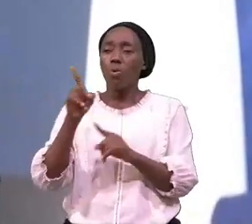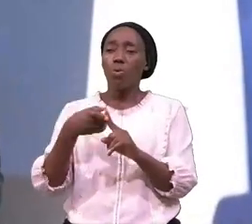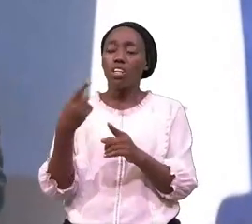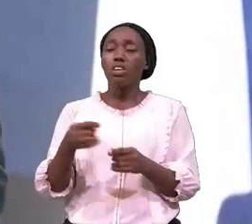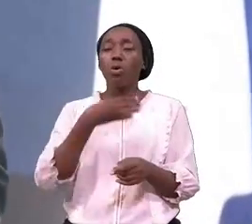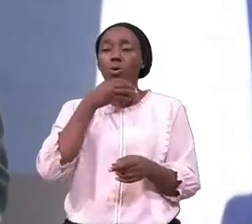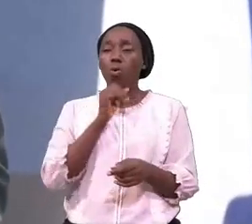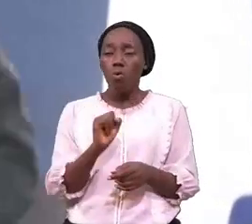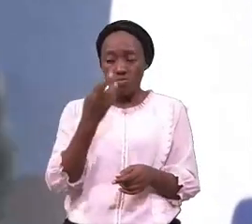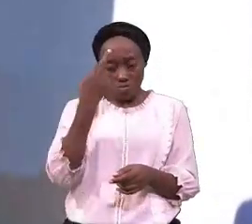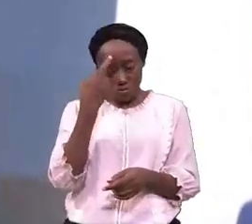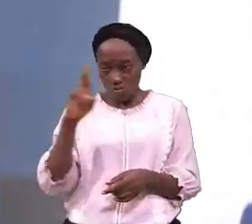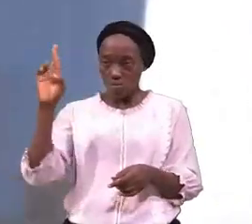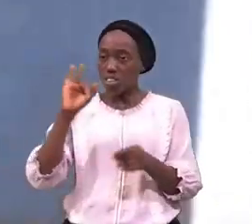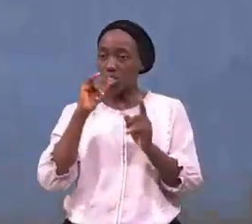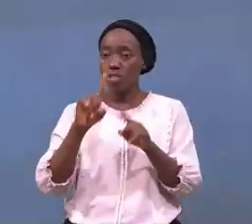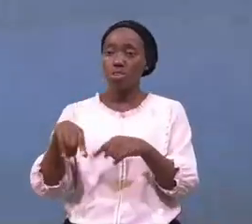quand l'ancienne rébellion est ôtée,